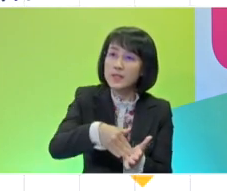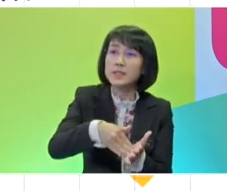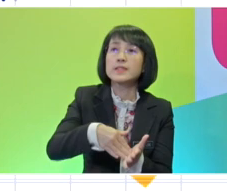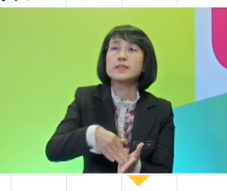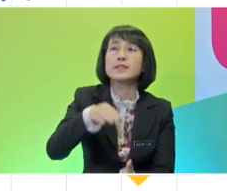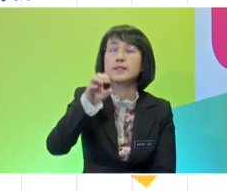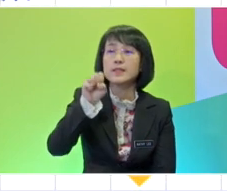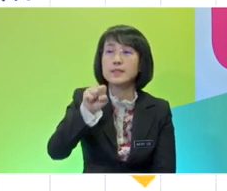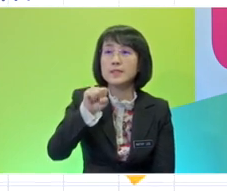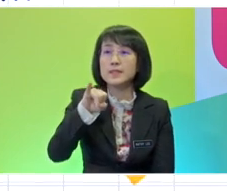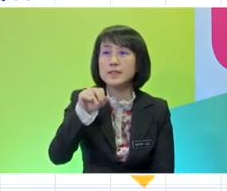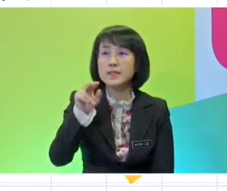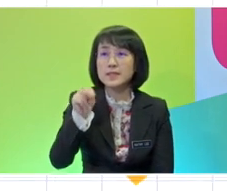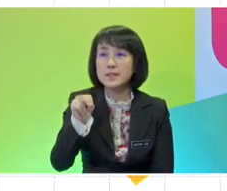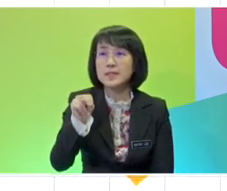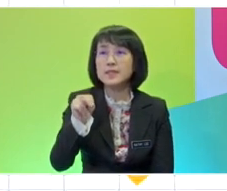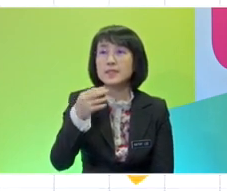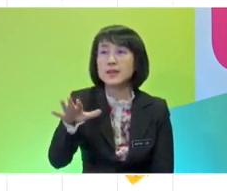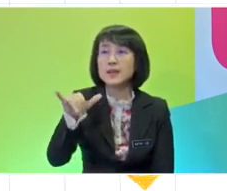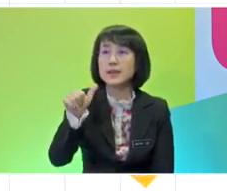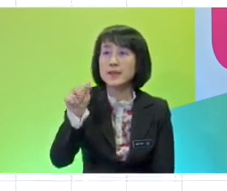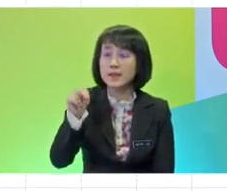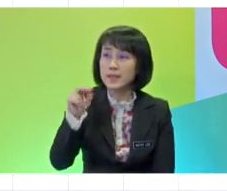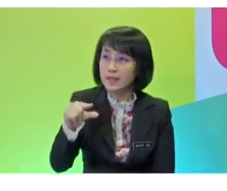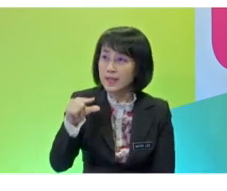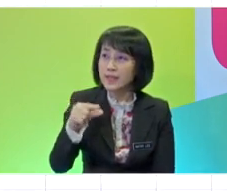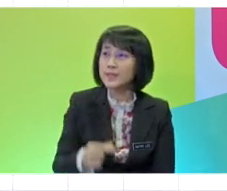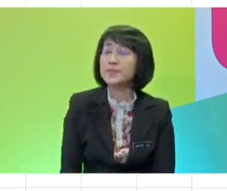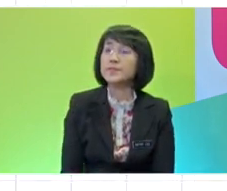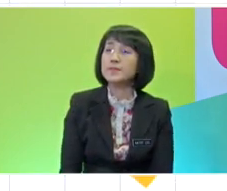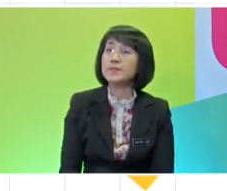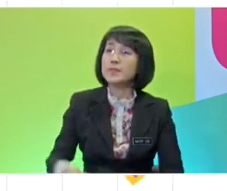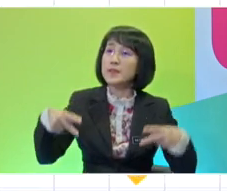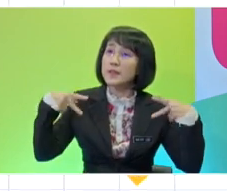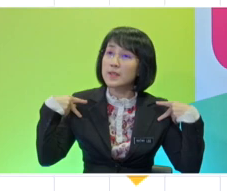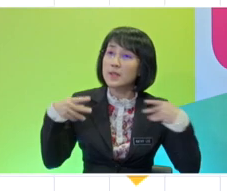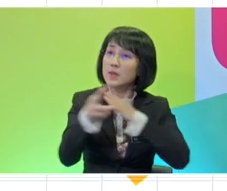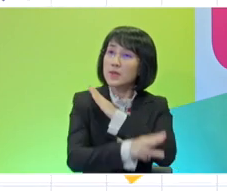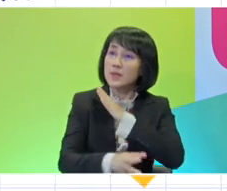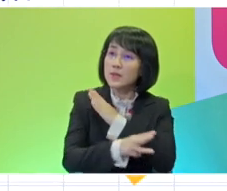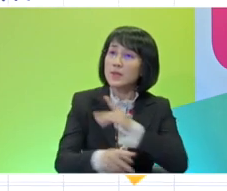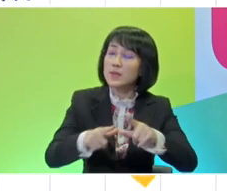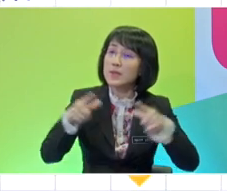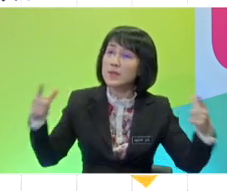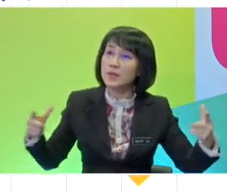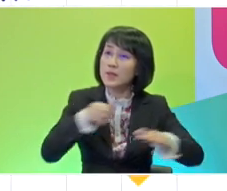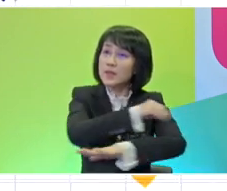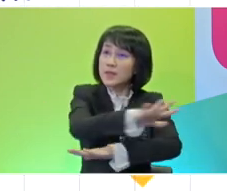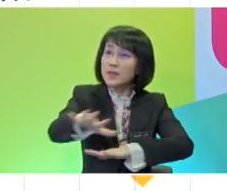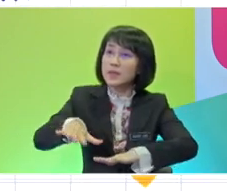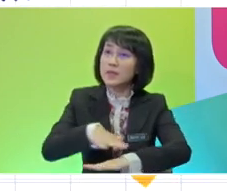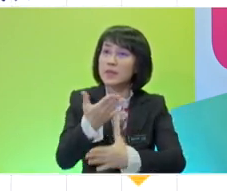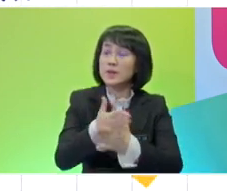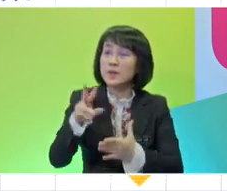antara tahun 2006 masehi hingga dewasa 171 Masehi dan mempunyai wilayah yang luas meliputi bagian